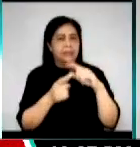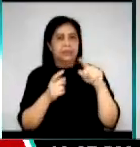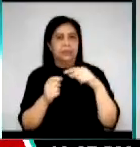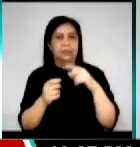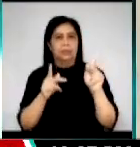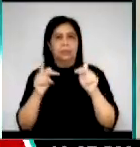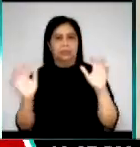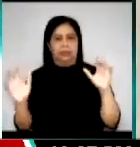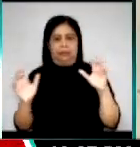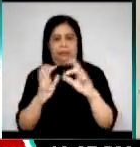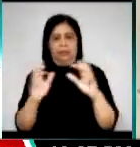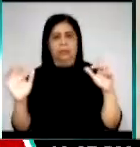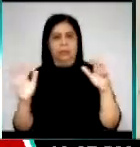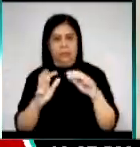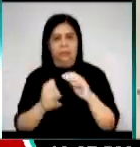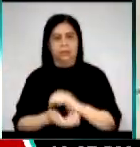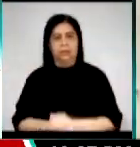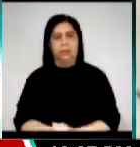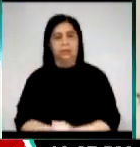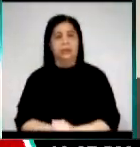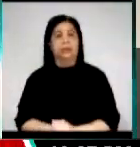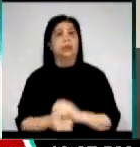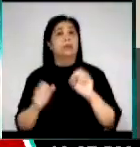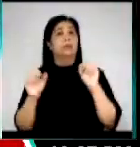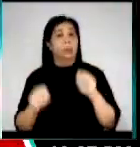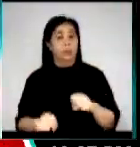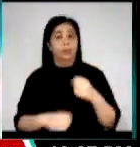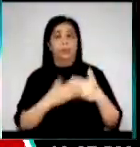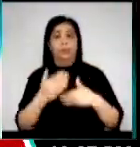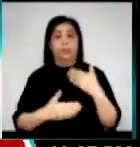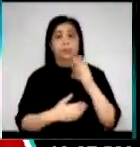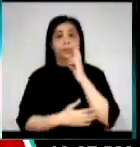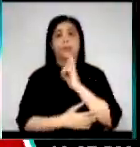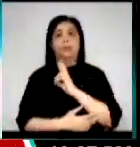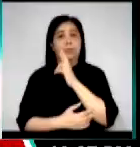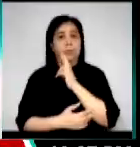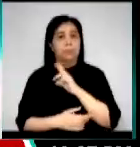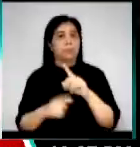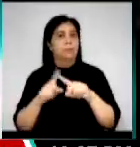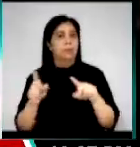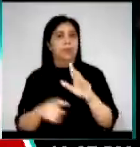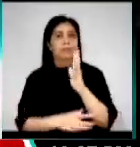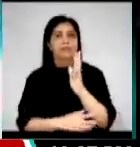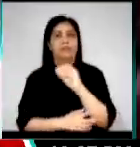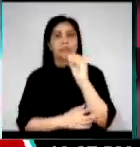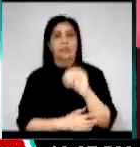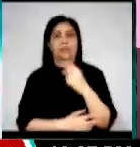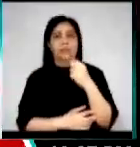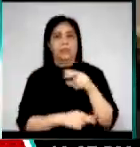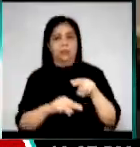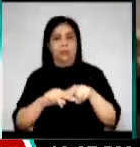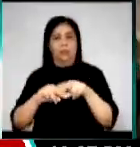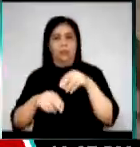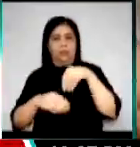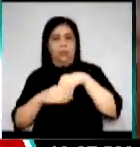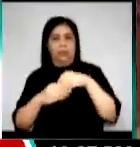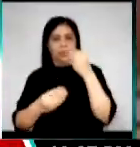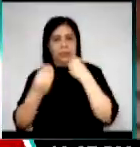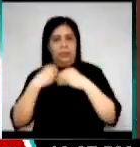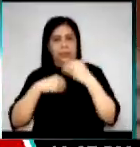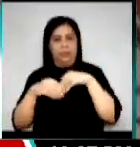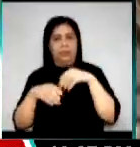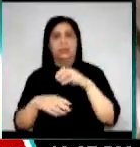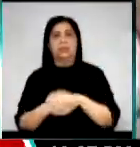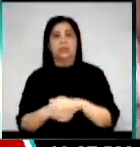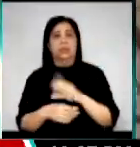circulation. Pwede pa rin mag-operate ang mga restaurant pero hanggang 50% seating capacity sa dine-in services. Sa data ng